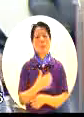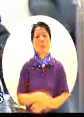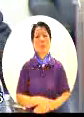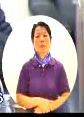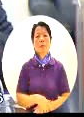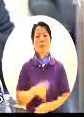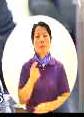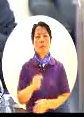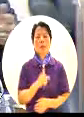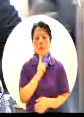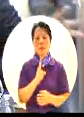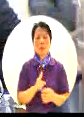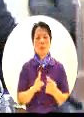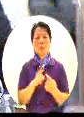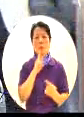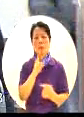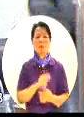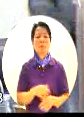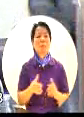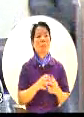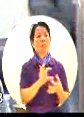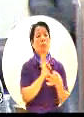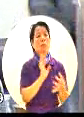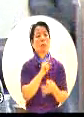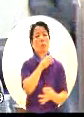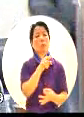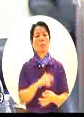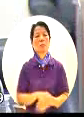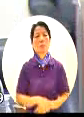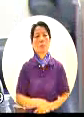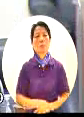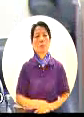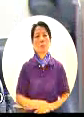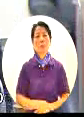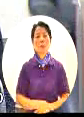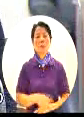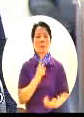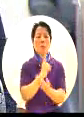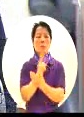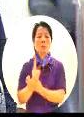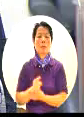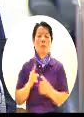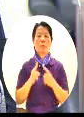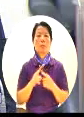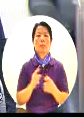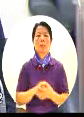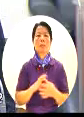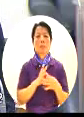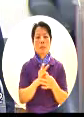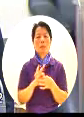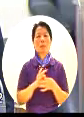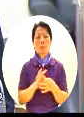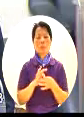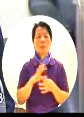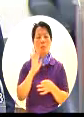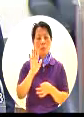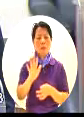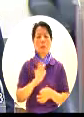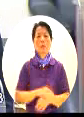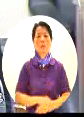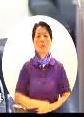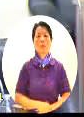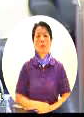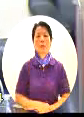时候人家会讲说啊，这跟你有什么关系？我讲跟每一个人都是息息相关